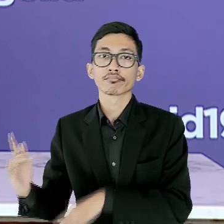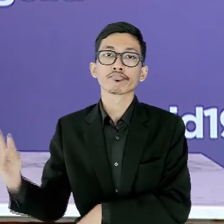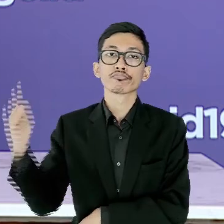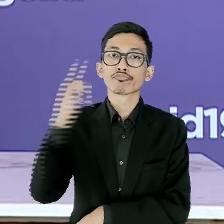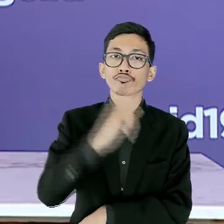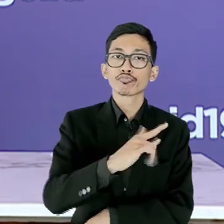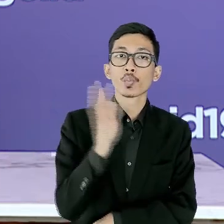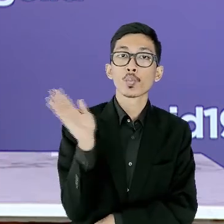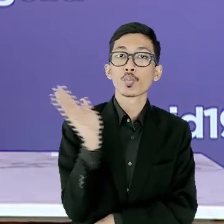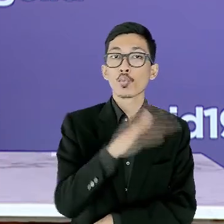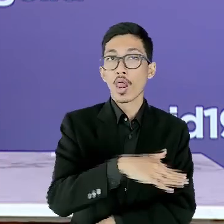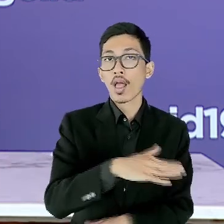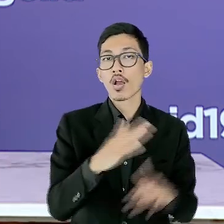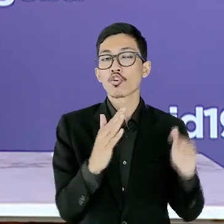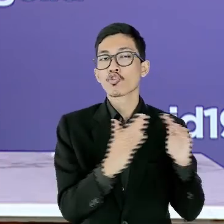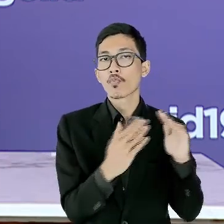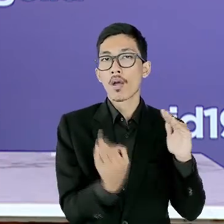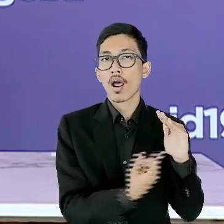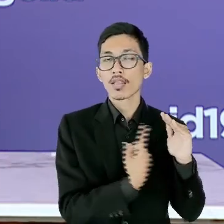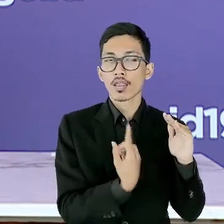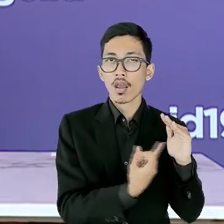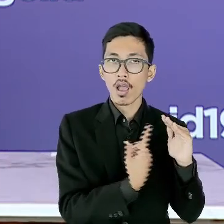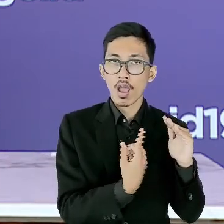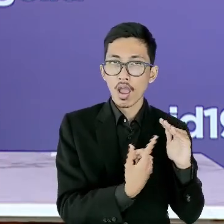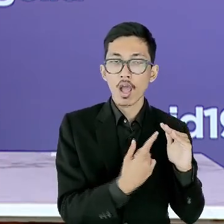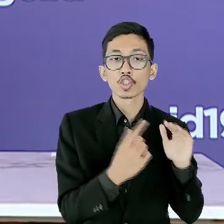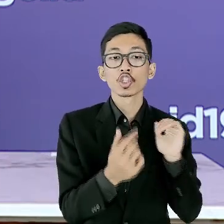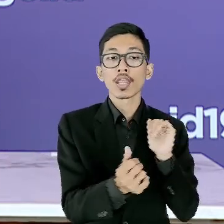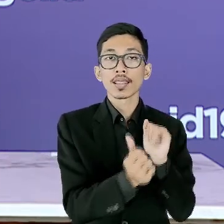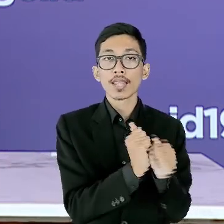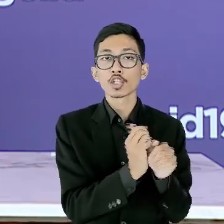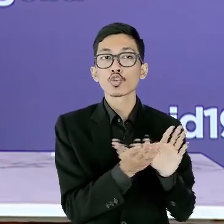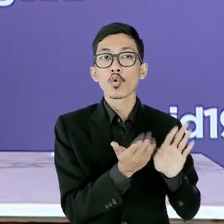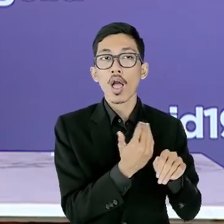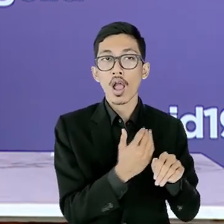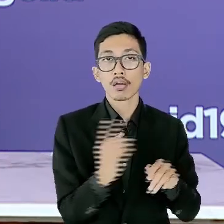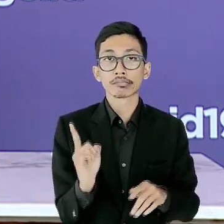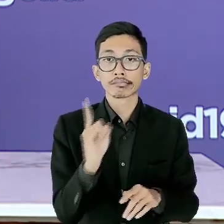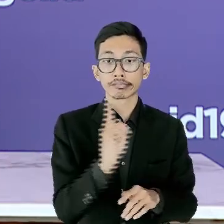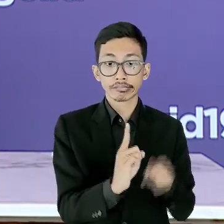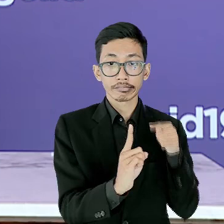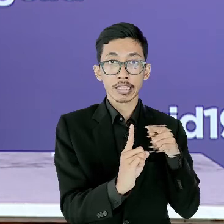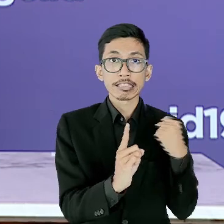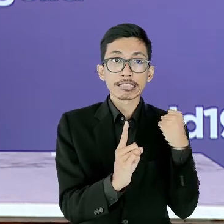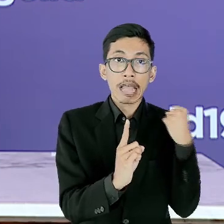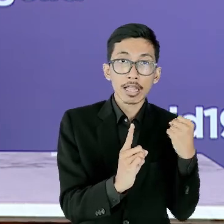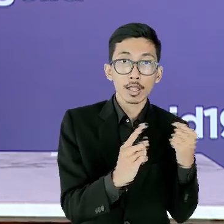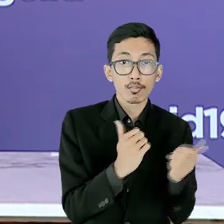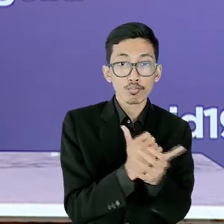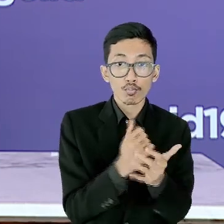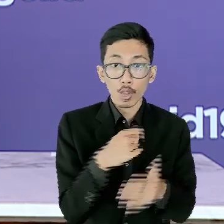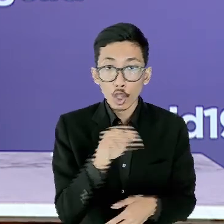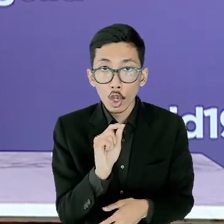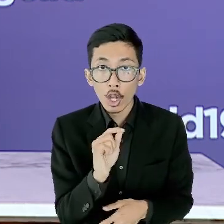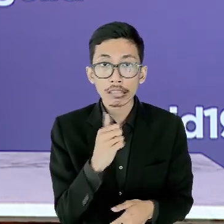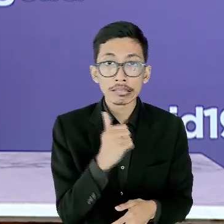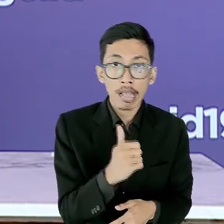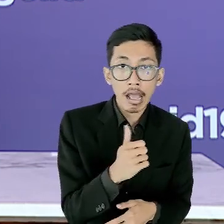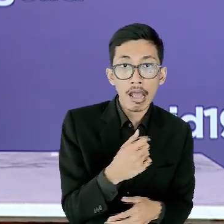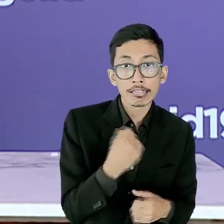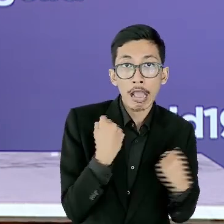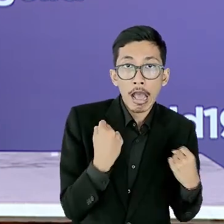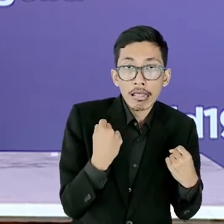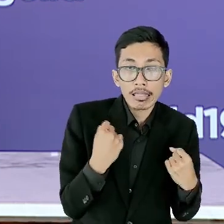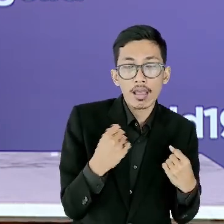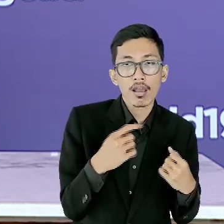karantina serta melakukan testing ulang untuk benar-benar menjamin yang bersangkutan sehat saat berangkat di